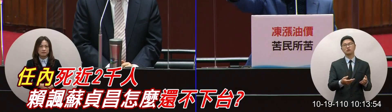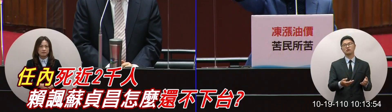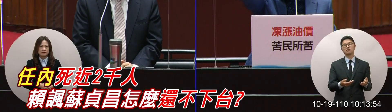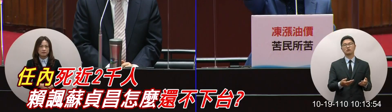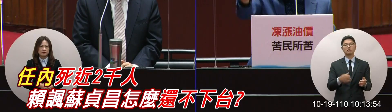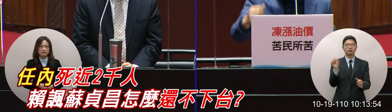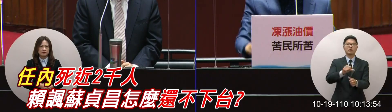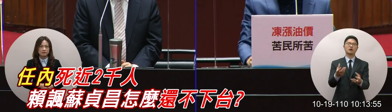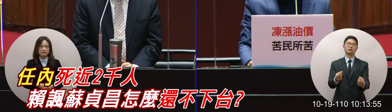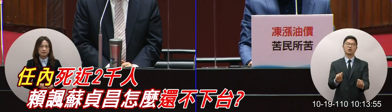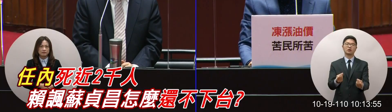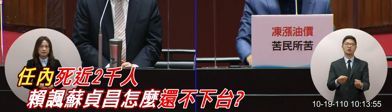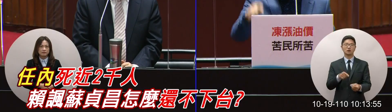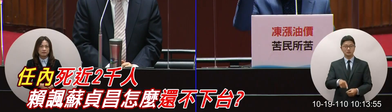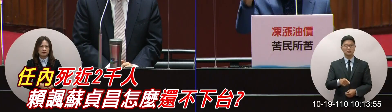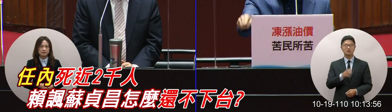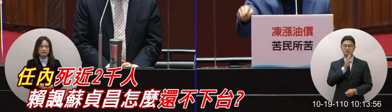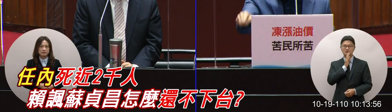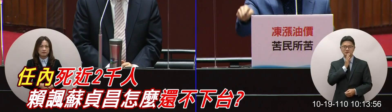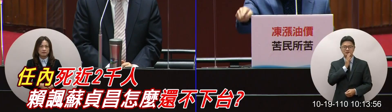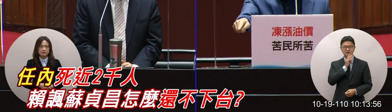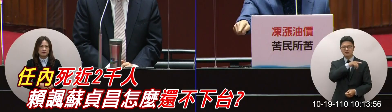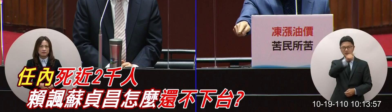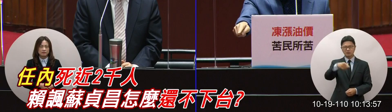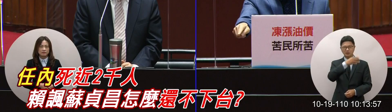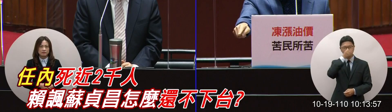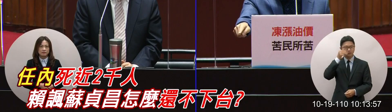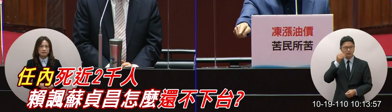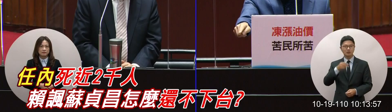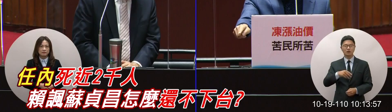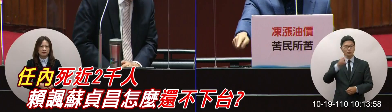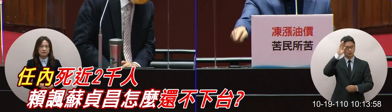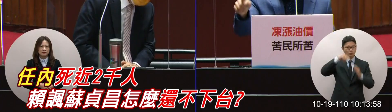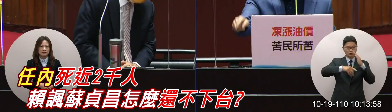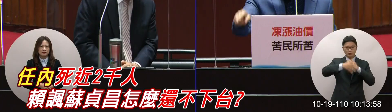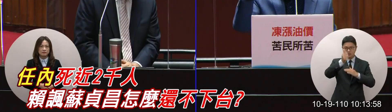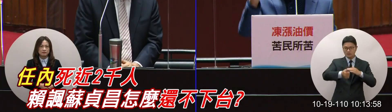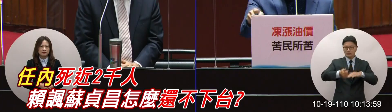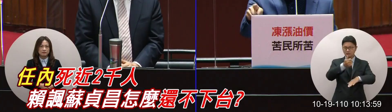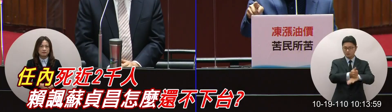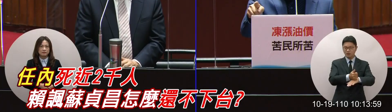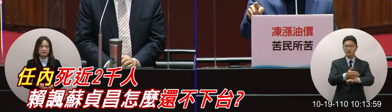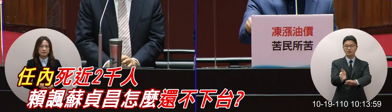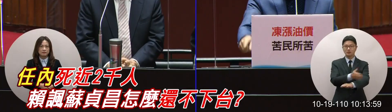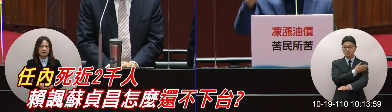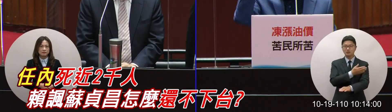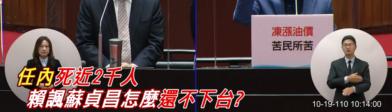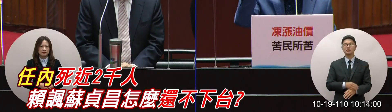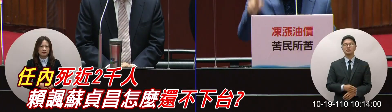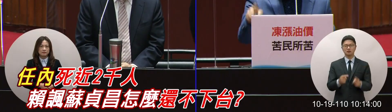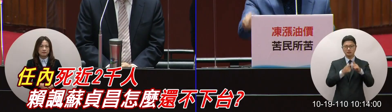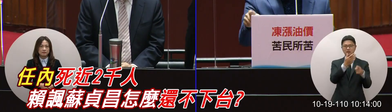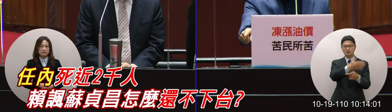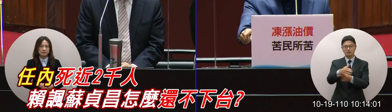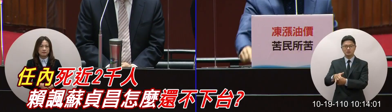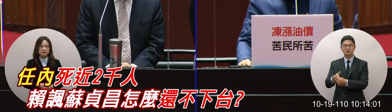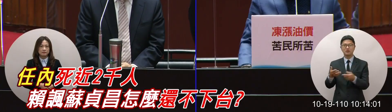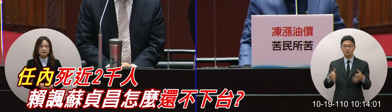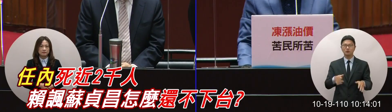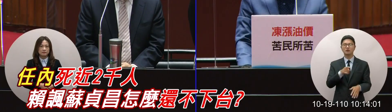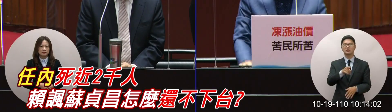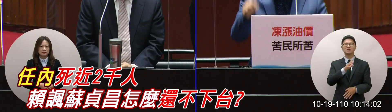草菅人命啊！在苏贞昌内阁，人家说死这么多人叫做灾难内